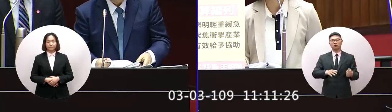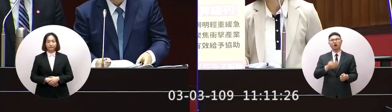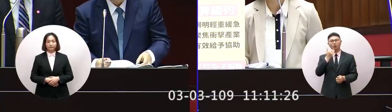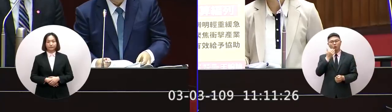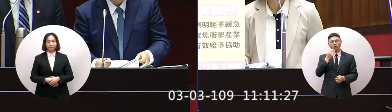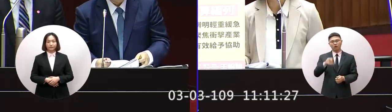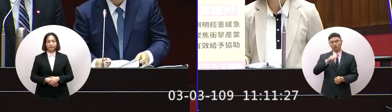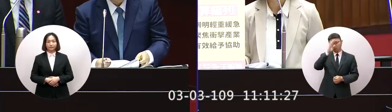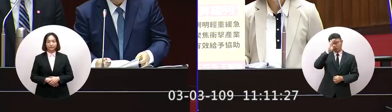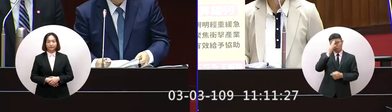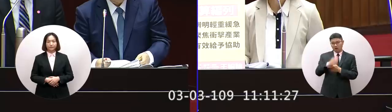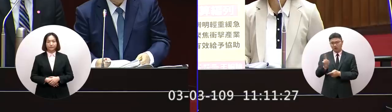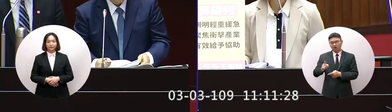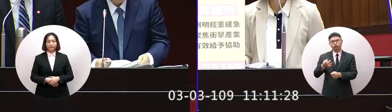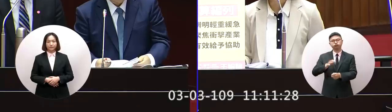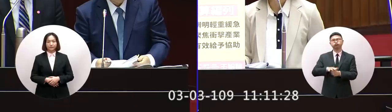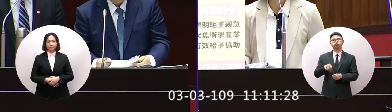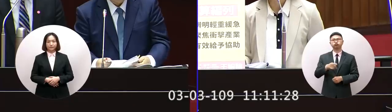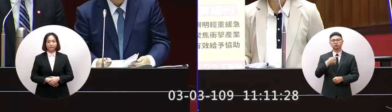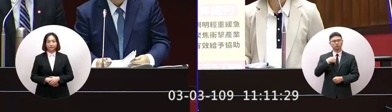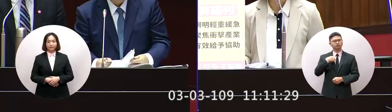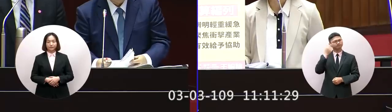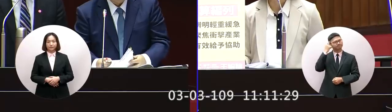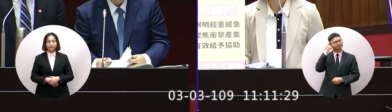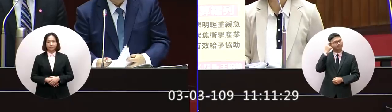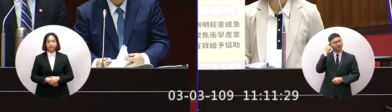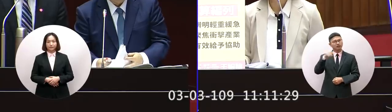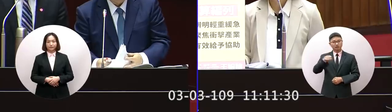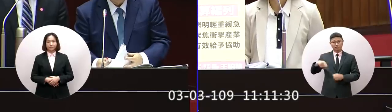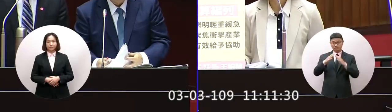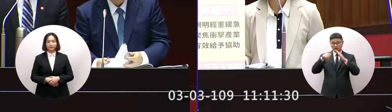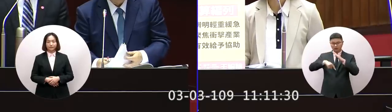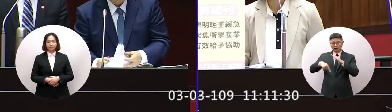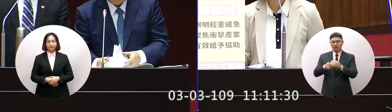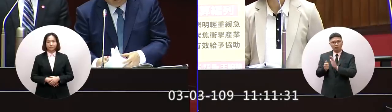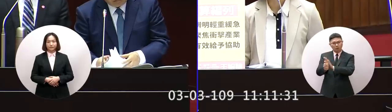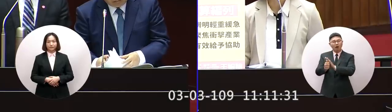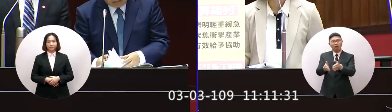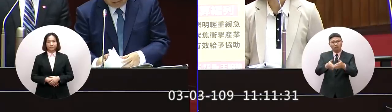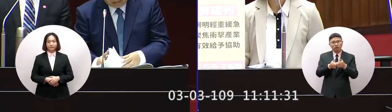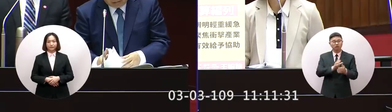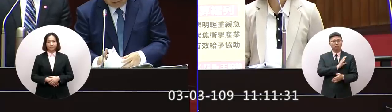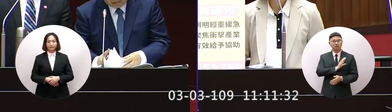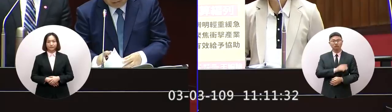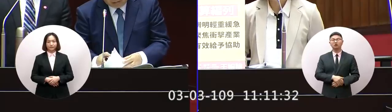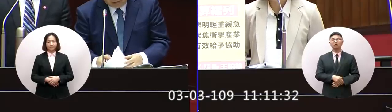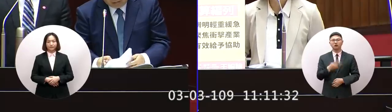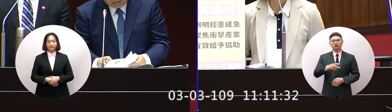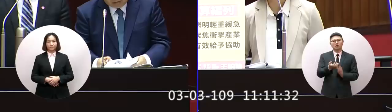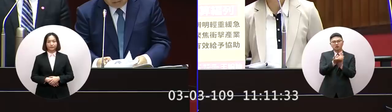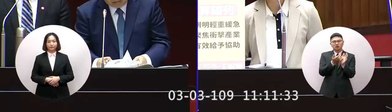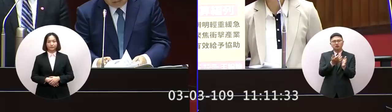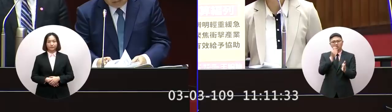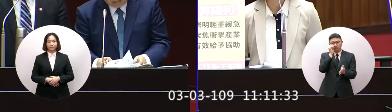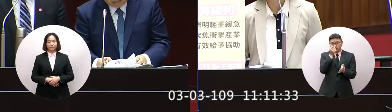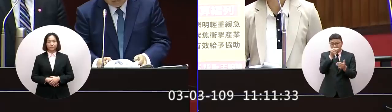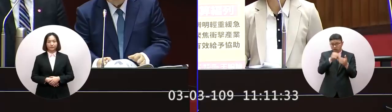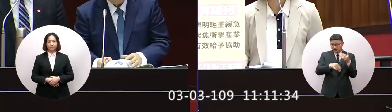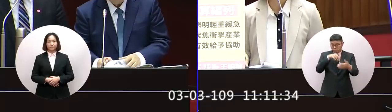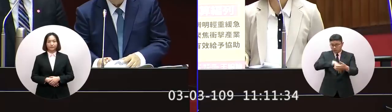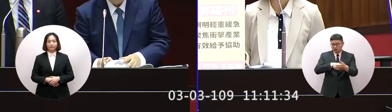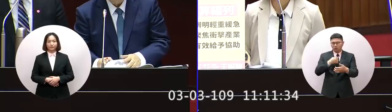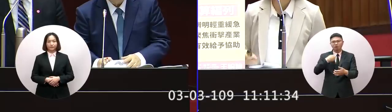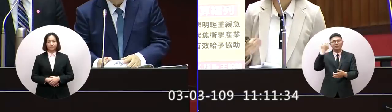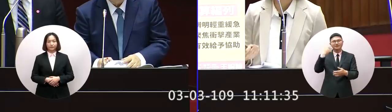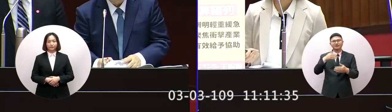亡的案件的一些补助。我们当然认同说这样的家庭需要协助，但是就如同之前说的，在特别条例的讨论当